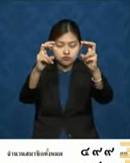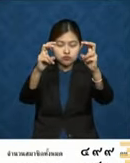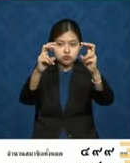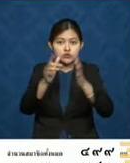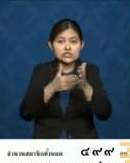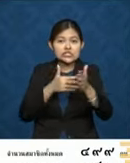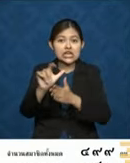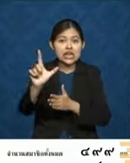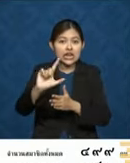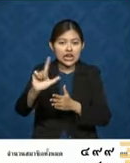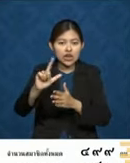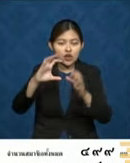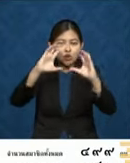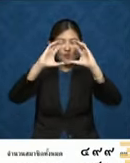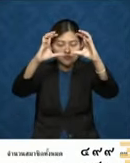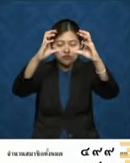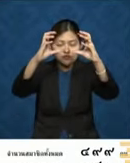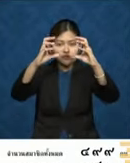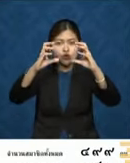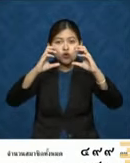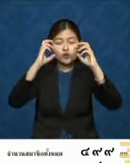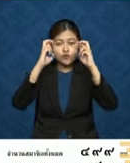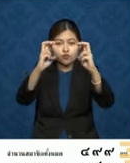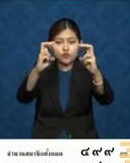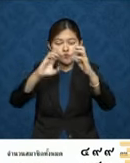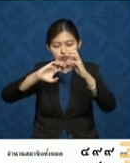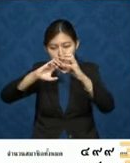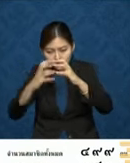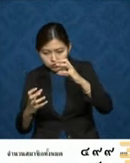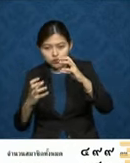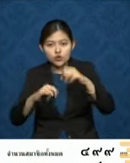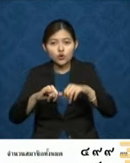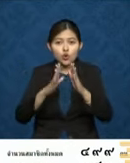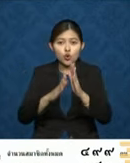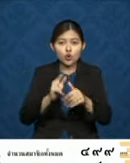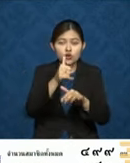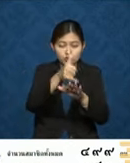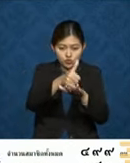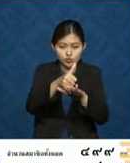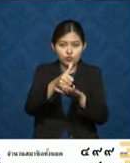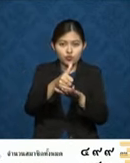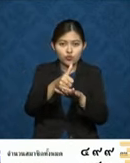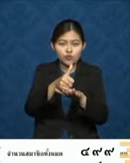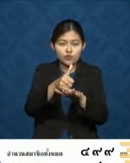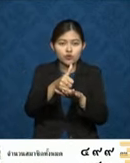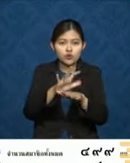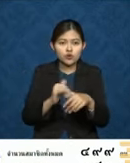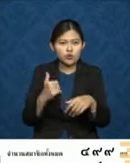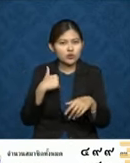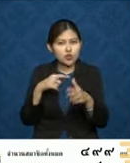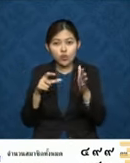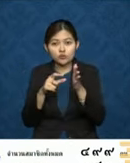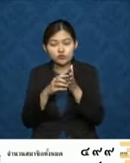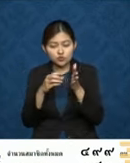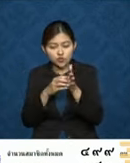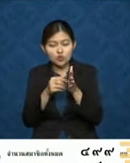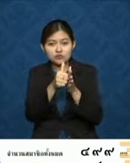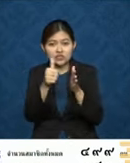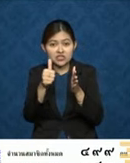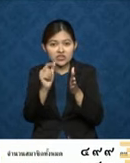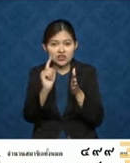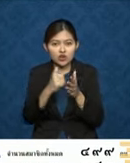ร่วงหล่นลงมาระหว่างที่รถไฟฟ้ากำลังเคลื่อนที่และมีผู้โดยสารอยู่บนขบวนรถดังกล่าวโชคดีมากครับ